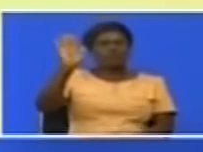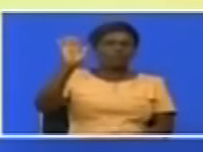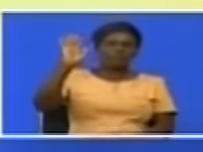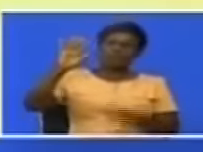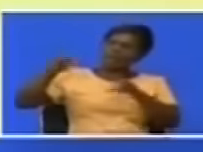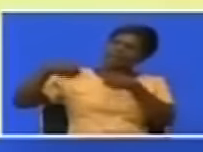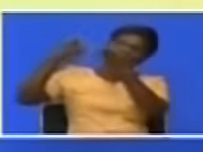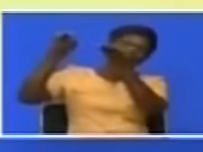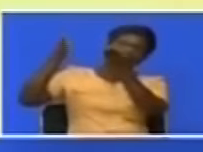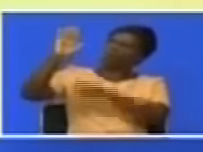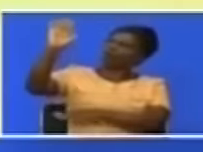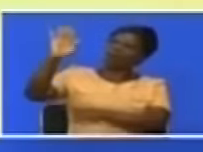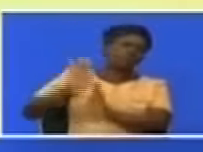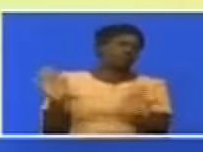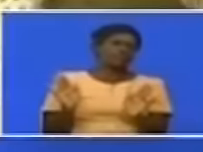achia Mungu pia.